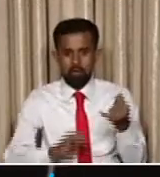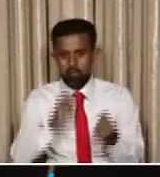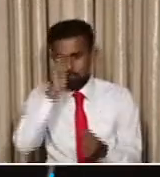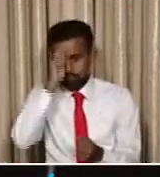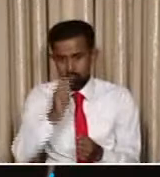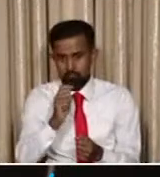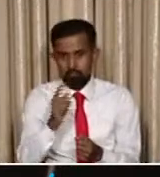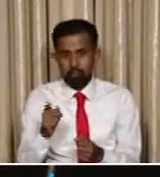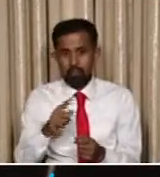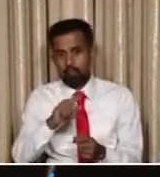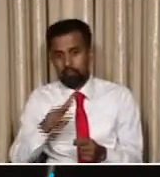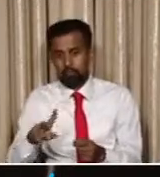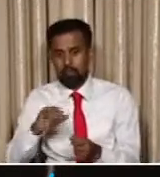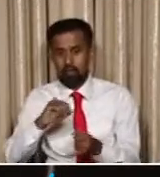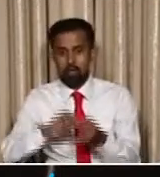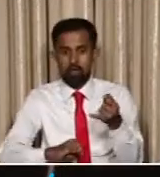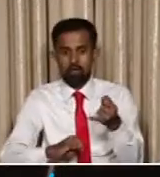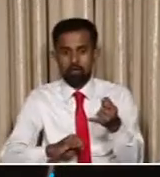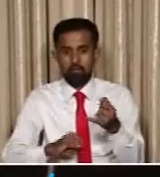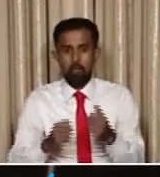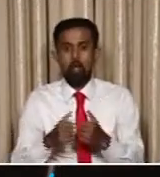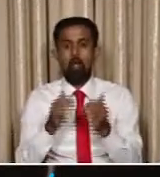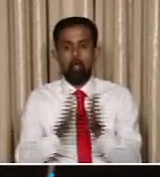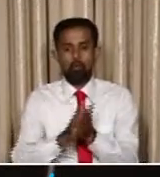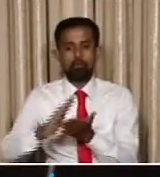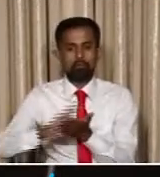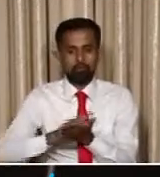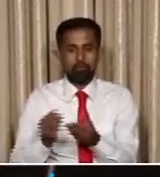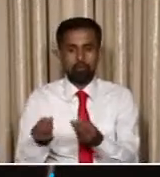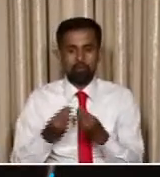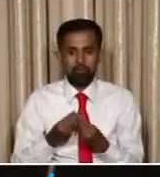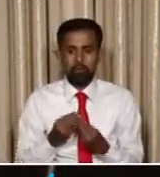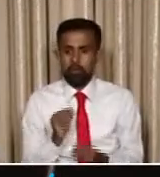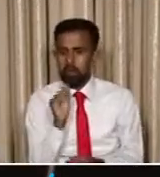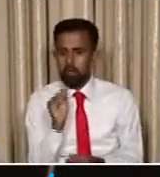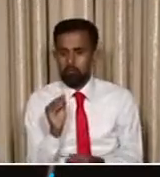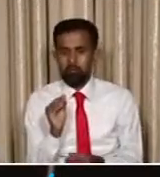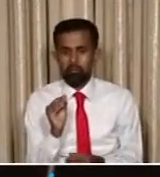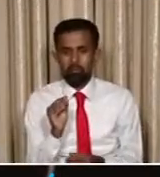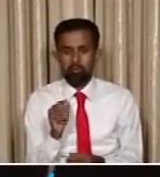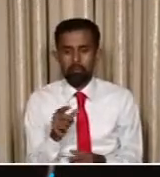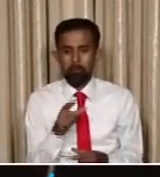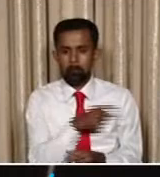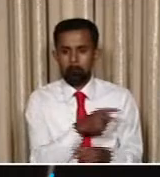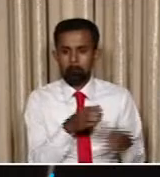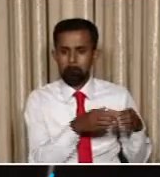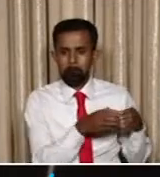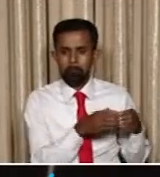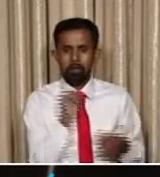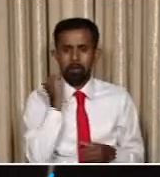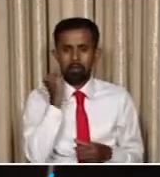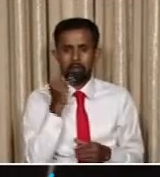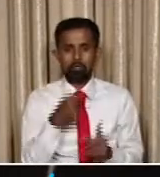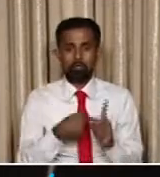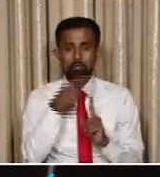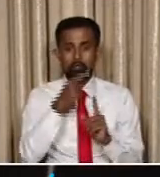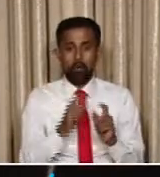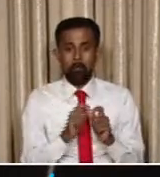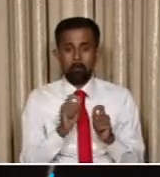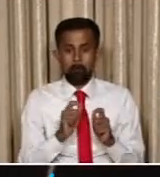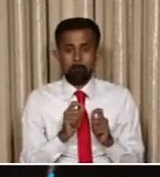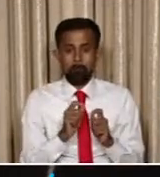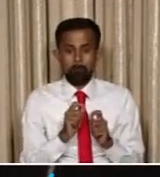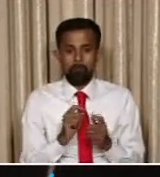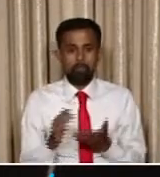සහ ඒකේ අතිරේක ලේකම්තුමාලා මේකට සියලුම සහයෝගය දක්වනවා නමුත් මේ කොටසේ ඉන්න නිලධාරී ටික මේ ප්‍රොමෝෂන් බියුරෝ එකේ